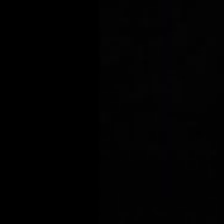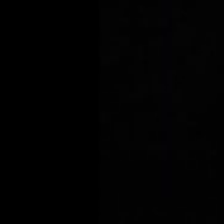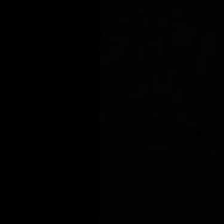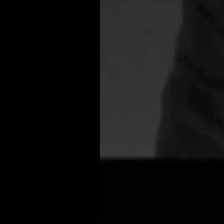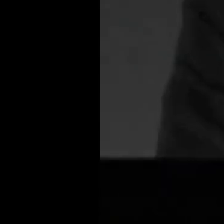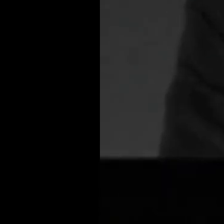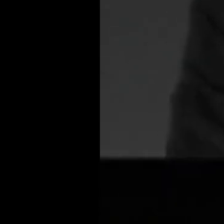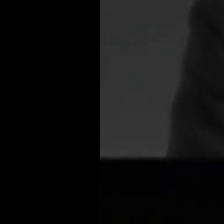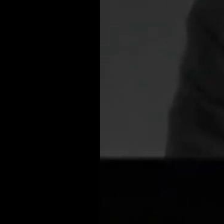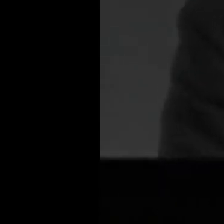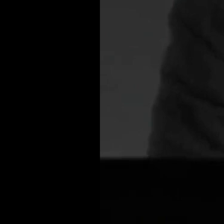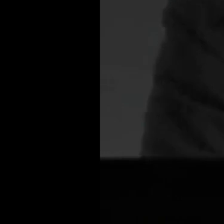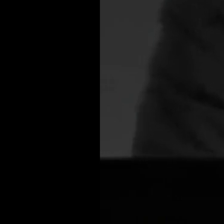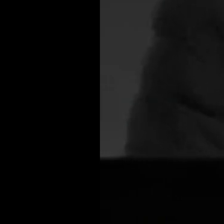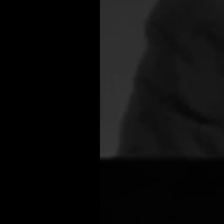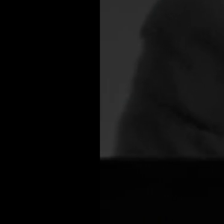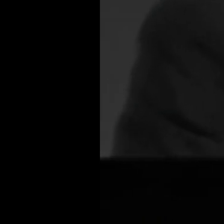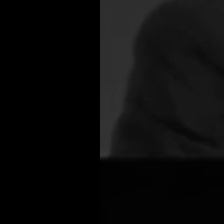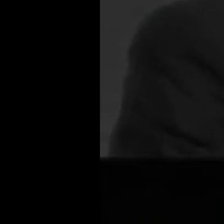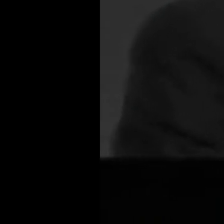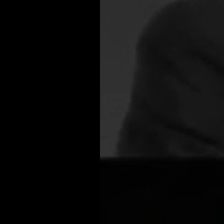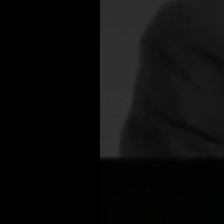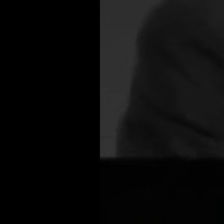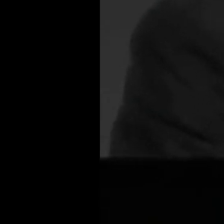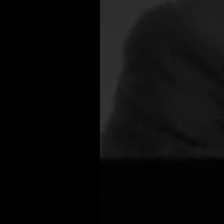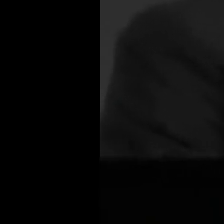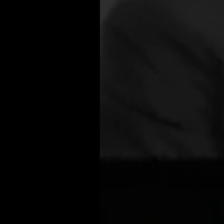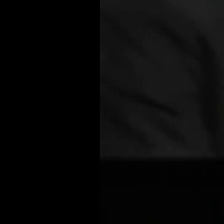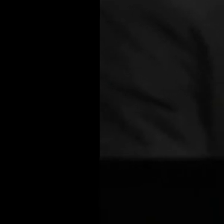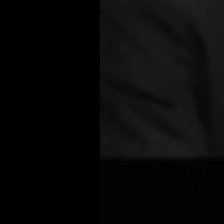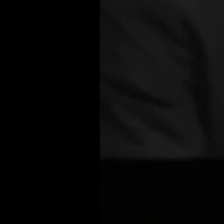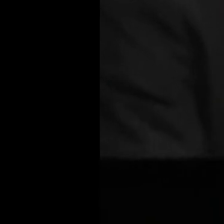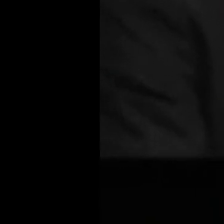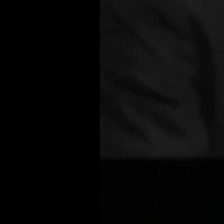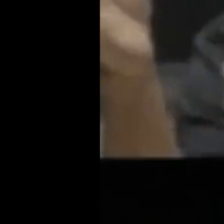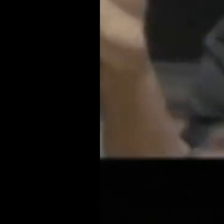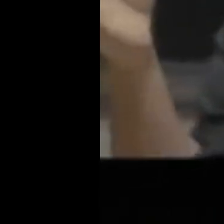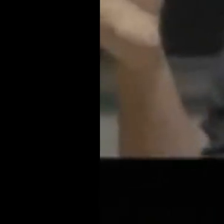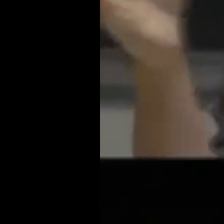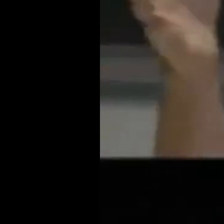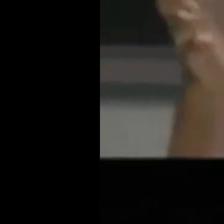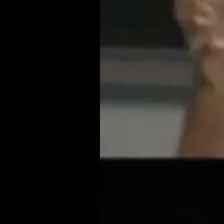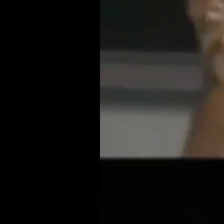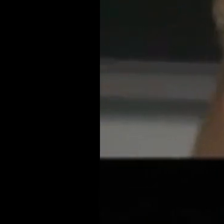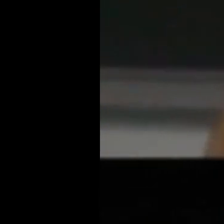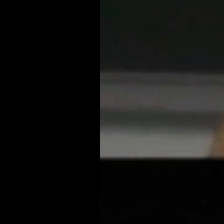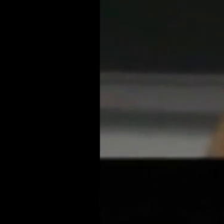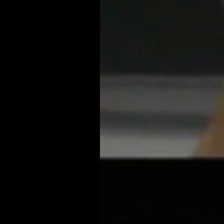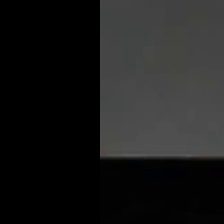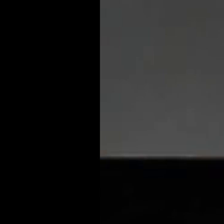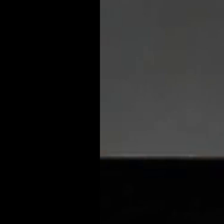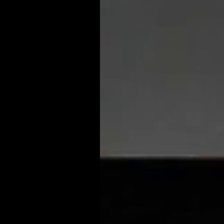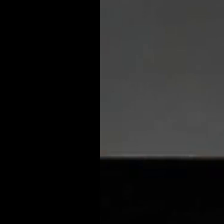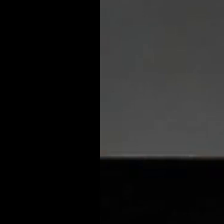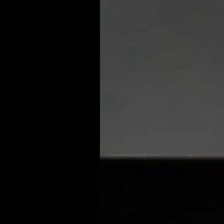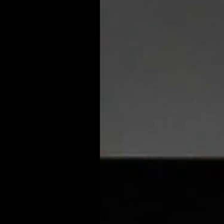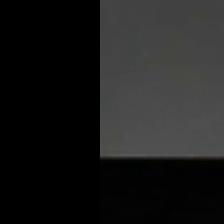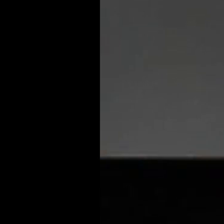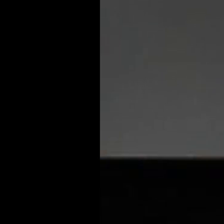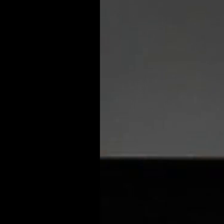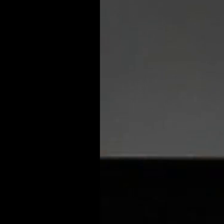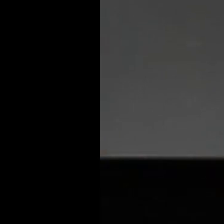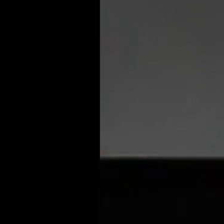centres d'intérêt. Hein, et il lui arrive de dire ou de faire des choses qui sont pas mal du tout en fait. Et voilà, sous prétexte que de temps en temps, bah oui, il fait quelque chose de positif, heureusement. On le laisse